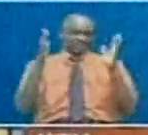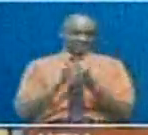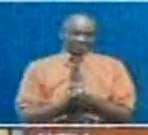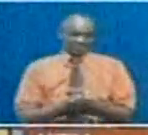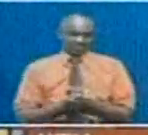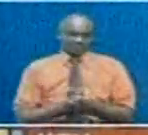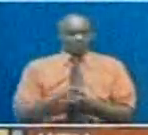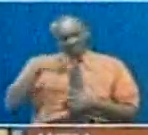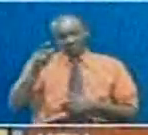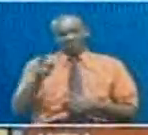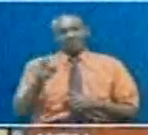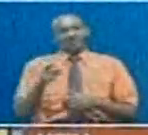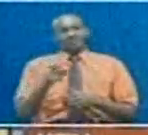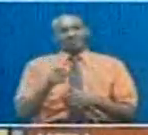put a